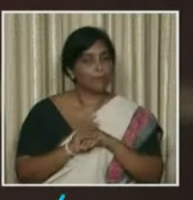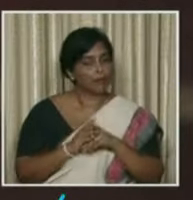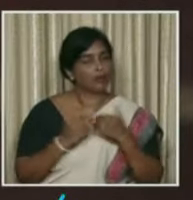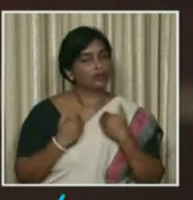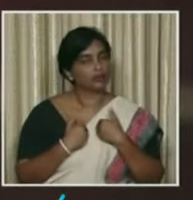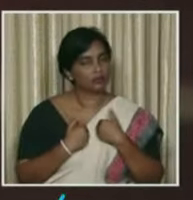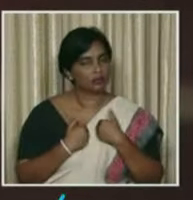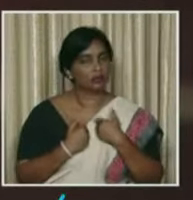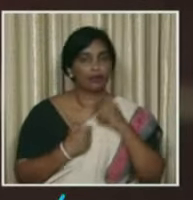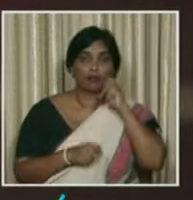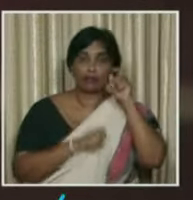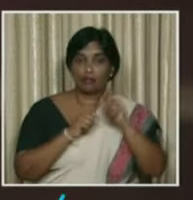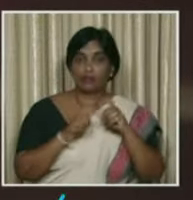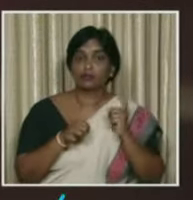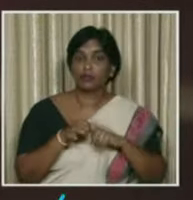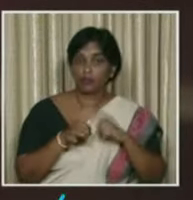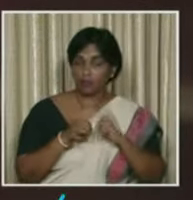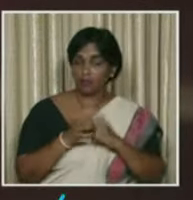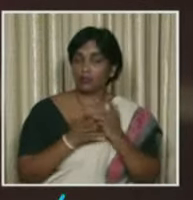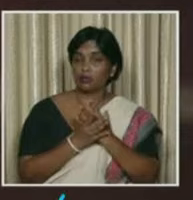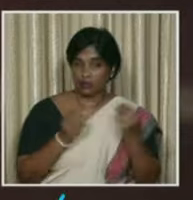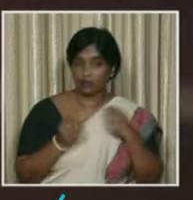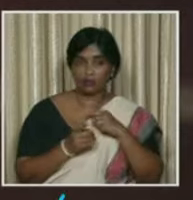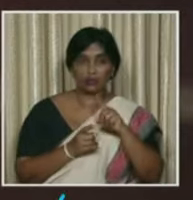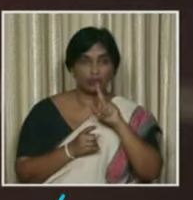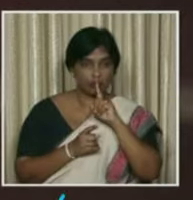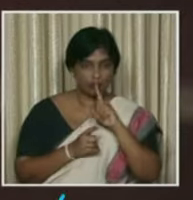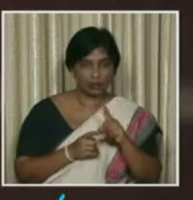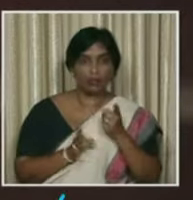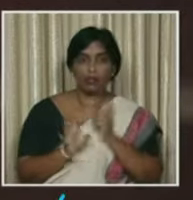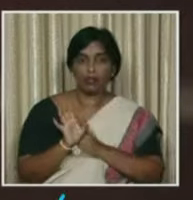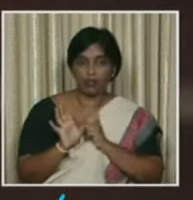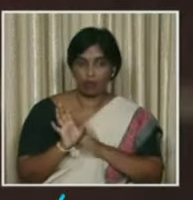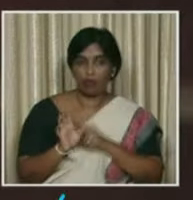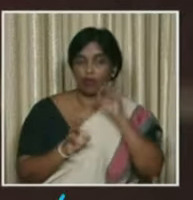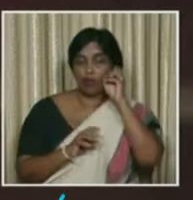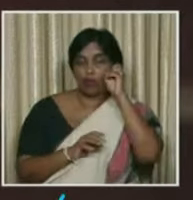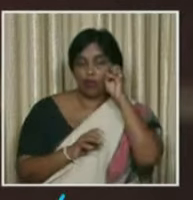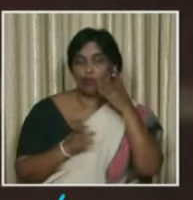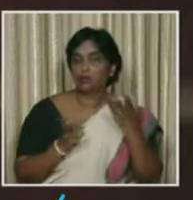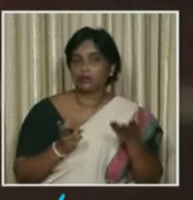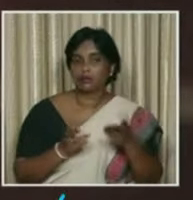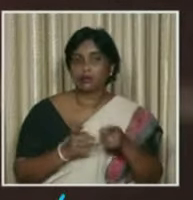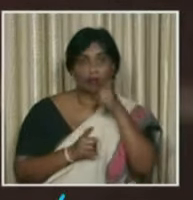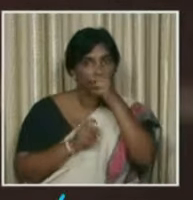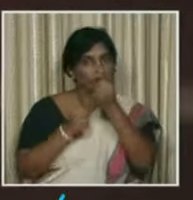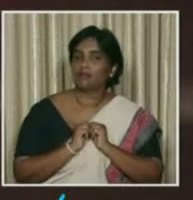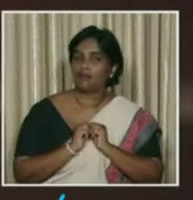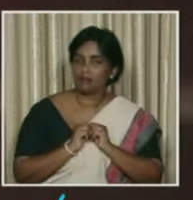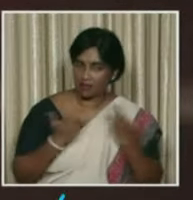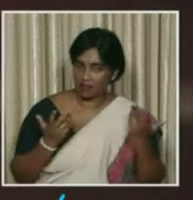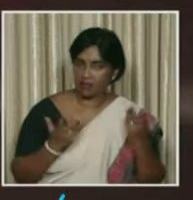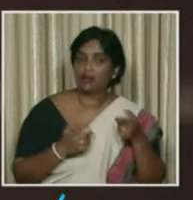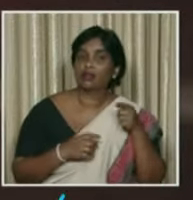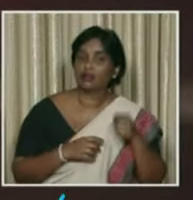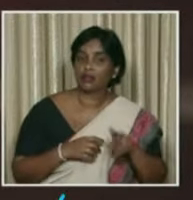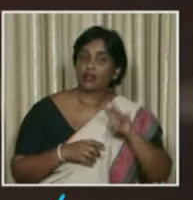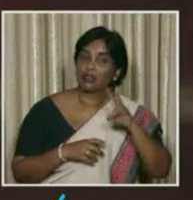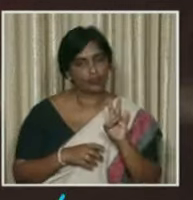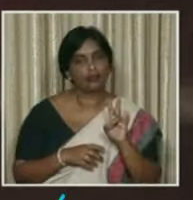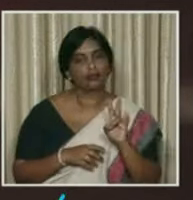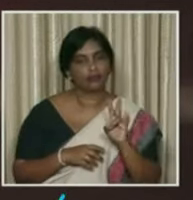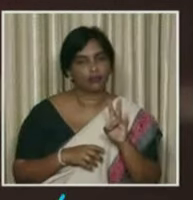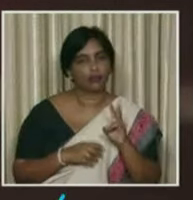නෑ. ජනතාවගේ ප්‍රශ්න විසඳන්න කියලා ඇවිල්ලා හැමදාම උදේ වරුවේ මොකද්ද කරන්නේ? ඒකට ඔබතුමාත් වගකීම ගන්න ඕන. මේ